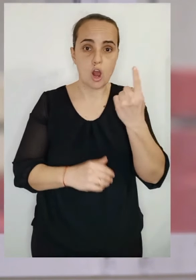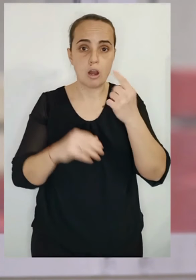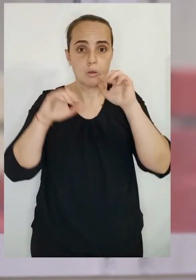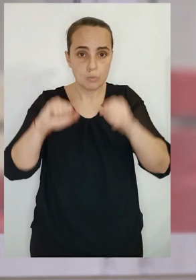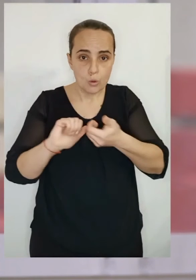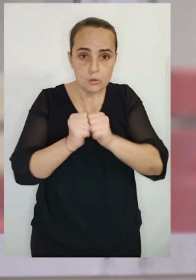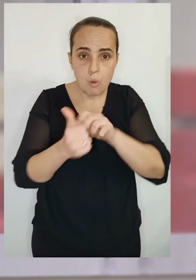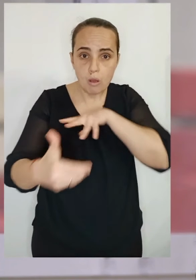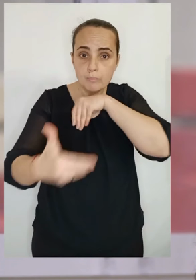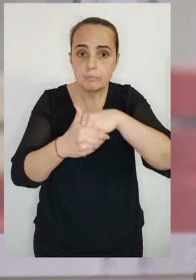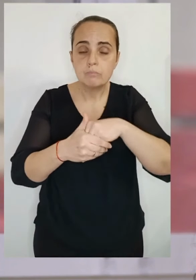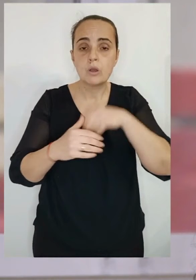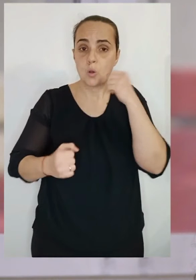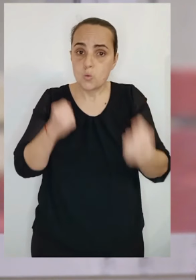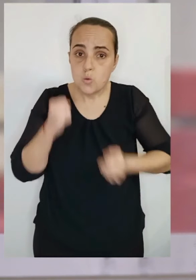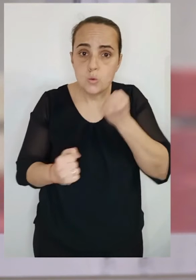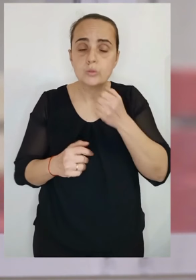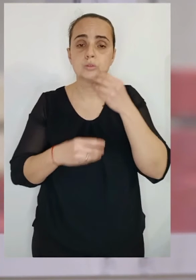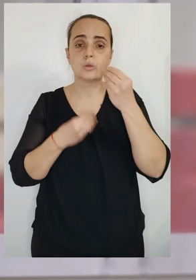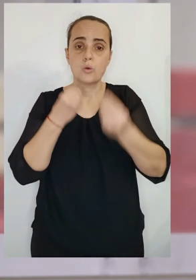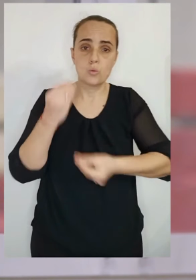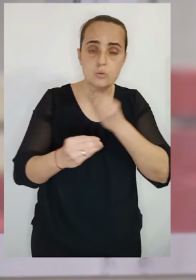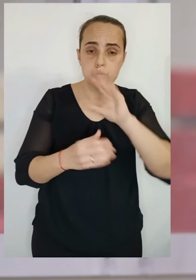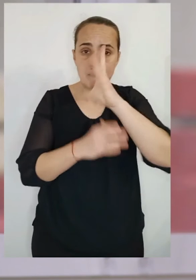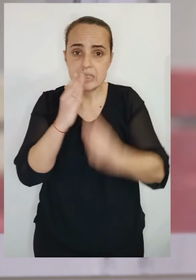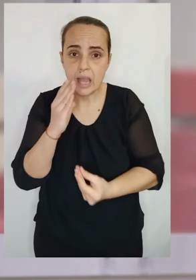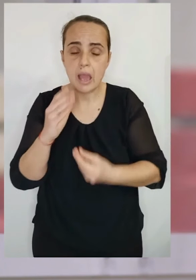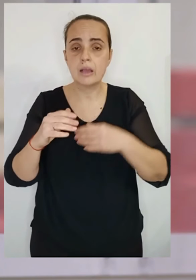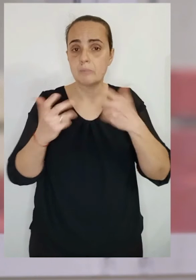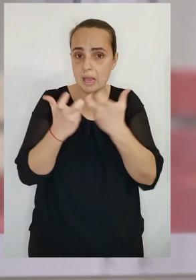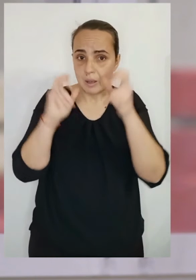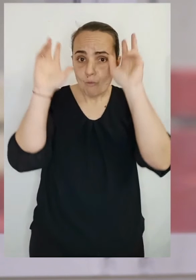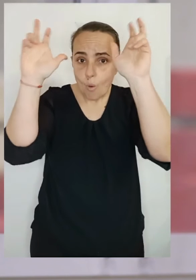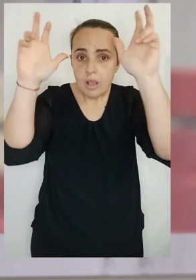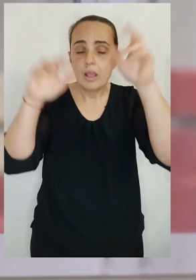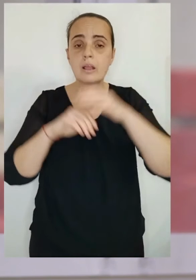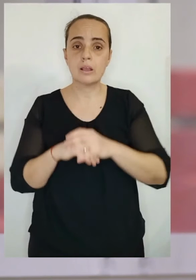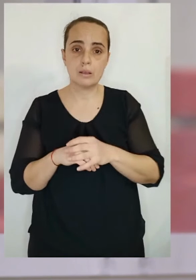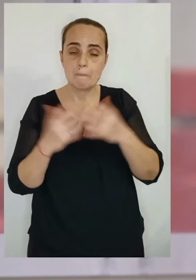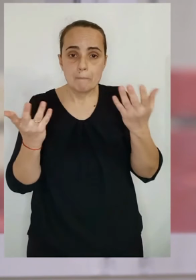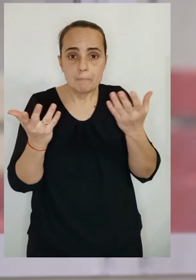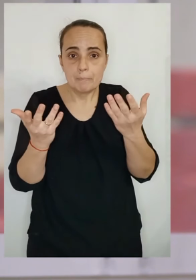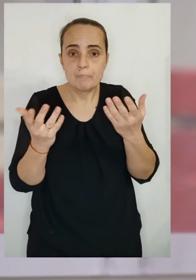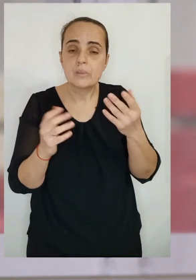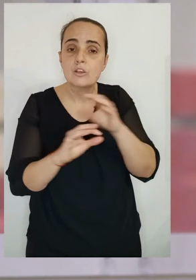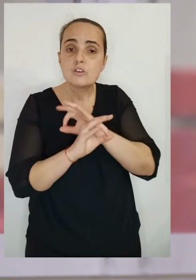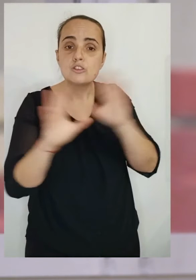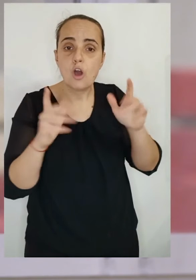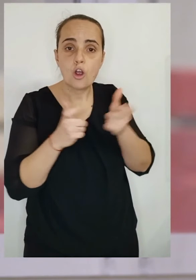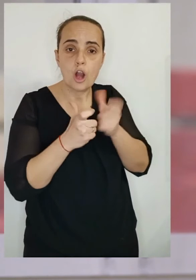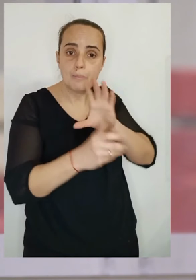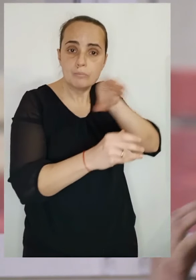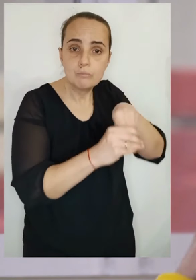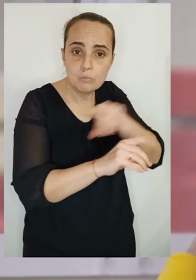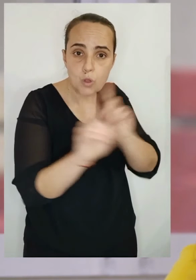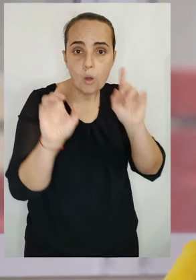pouvoir pratiquer soit de la course à pied, soit du basket ou par exemple du volley, mais sans forcément devoir